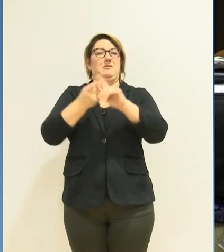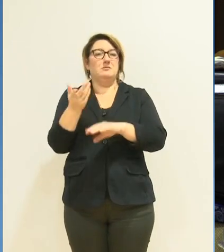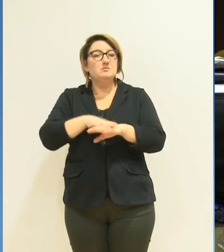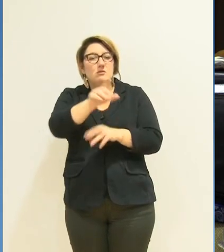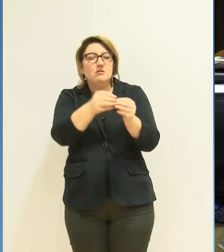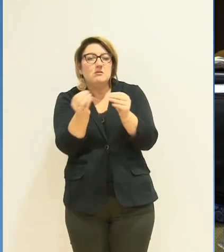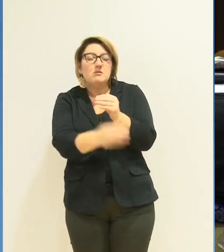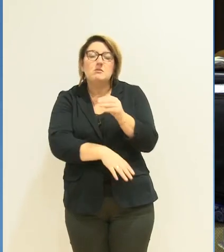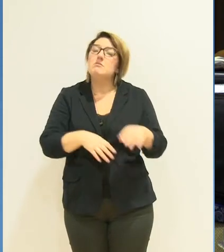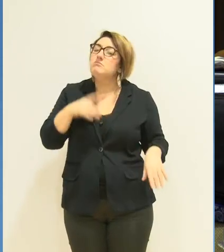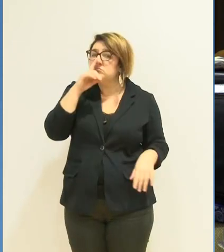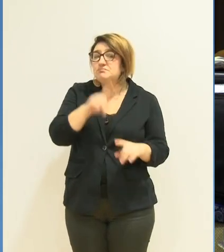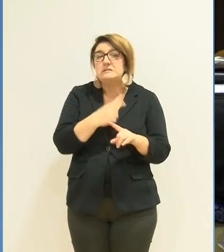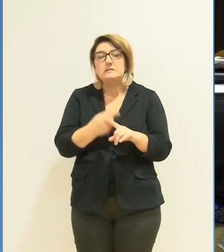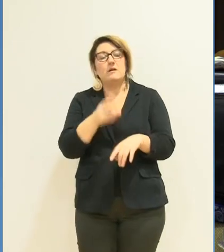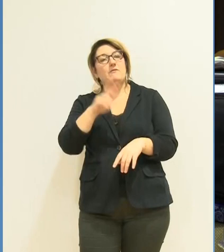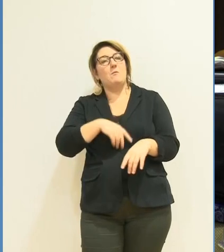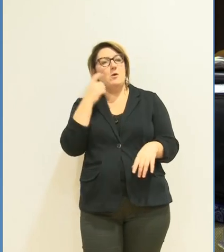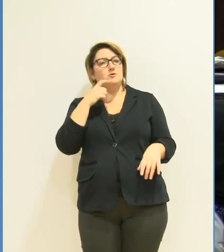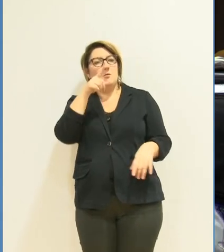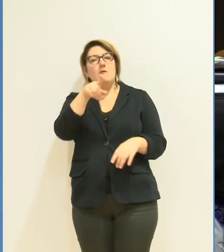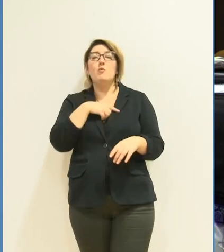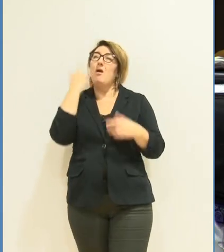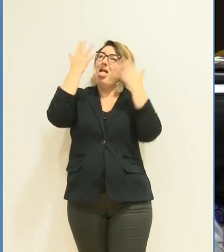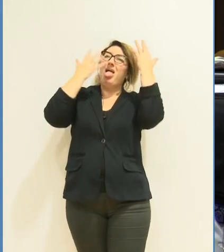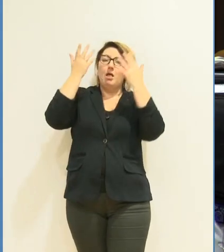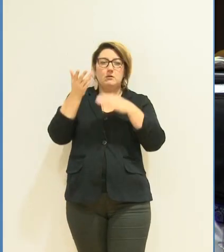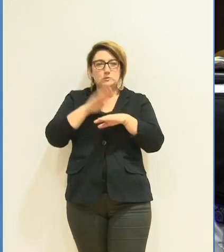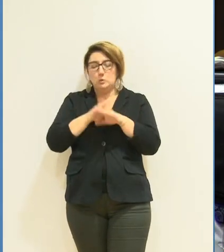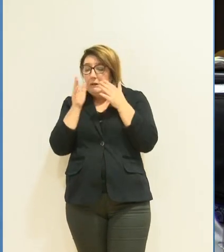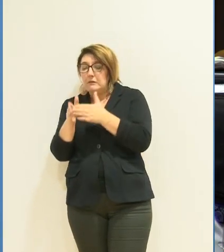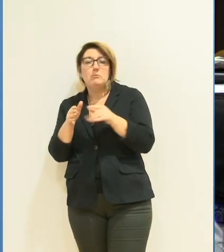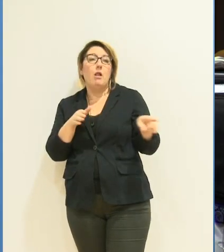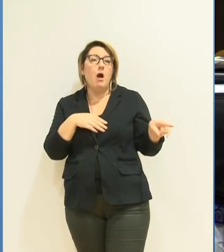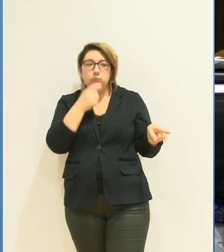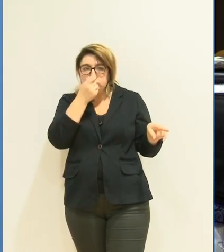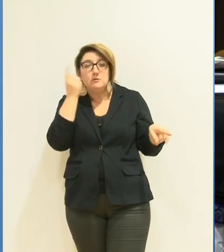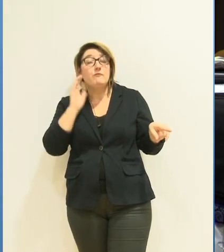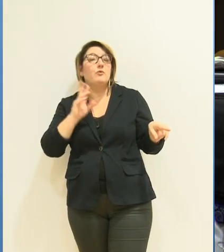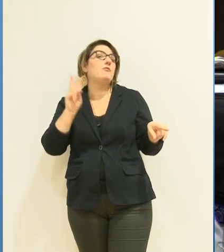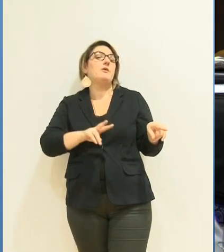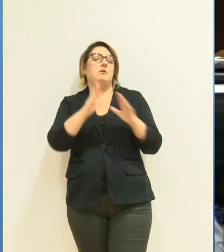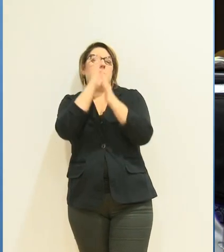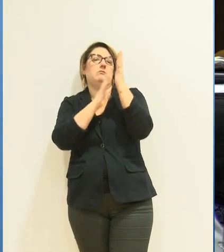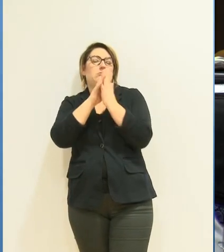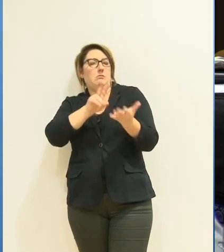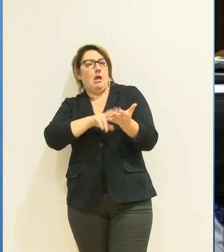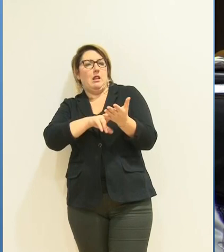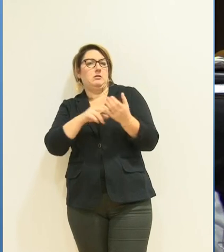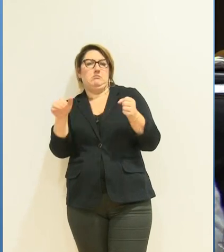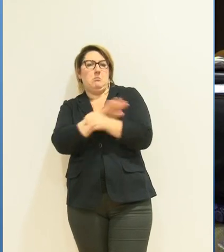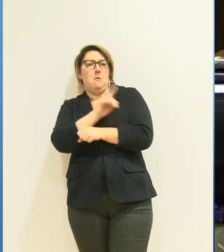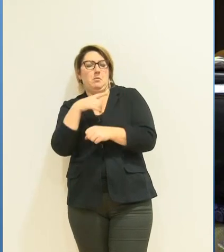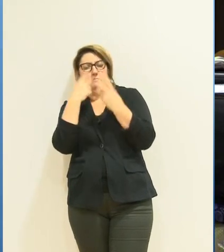moi je remarque quand même que votre préoccupation est très sélective en ce domaine et du coup vous donne une version tronquée partielle et partiale de la réalité de ce